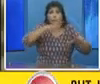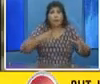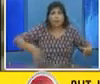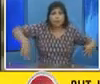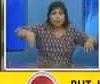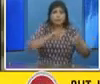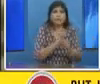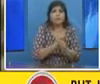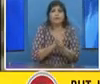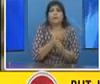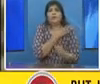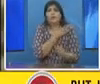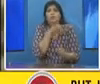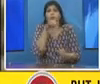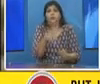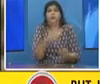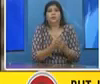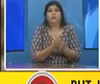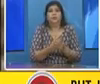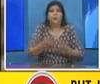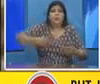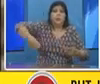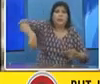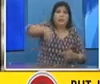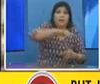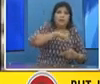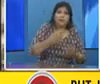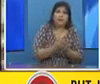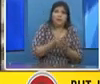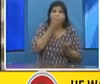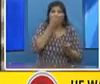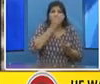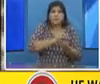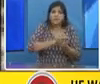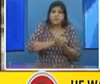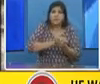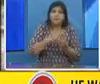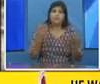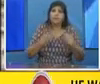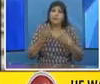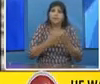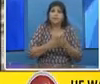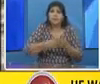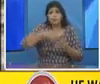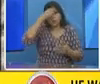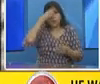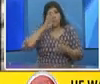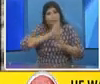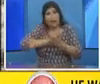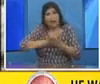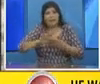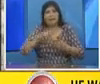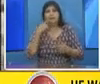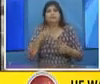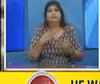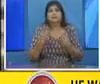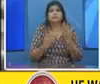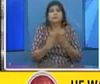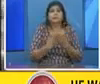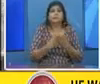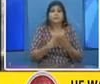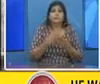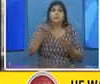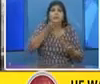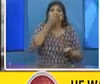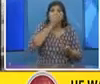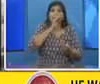बीड़ा उठाया। वे अपने इलाके में पानी की समस्याओं को दूर करना चाहते हैं। इसलिए